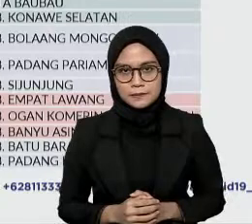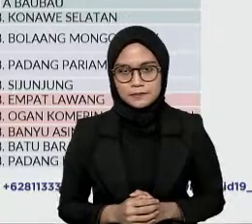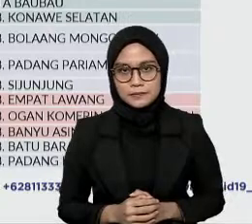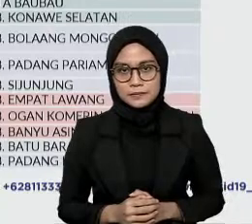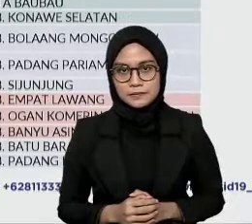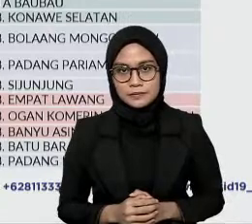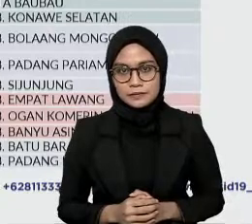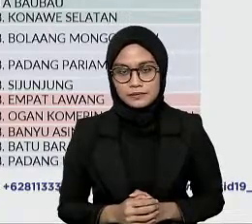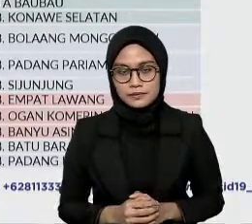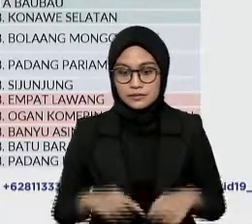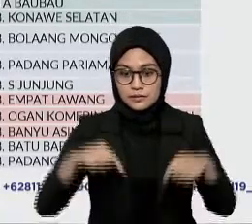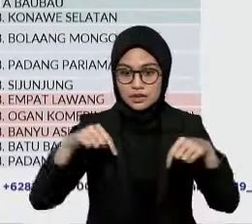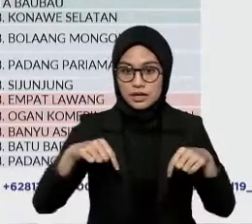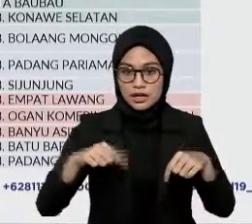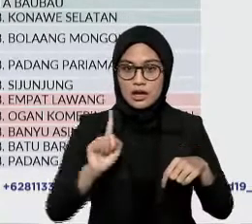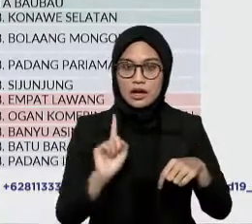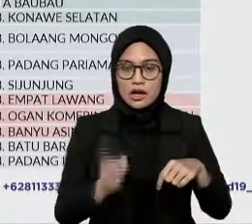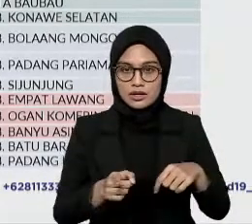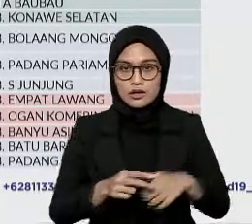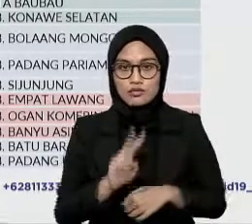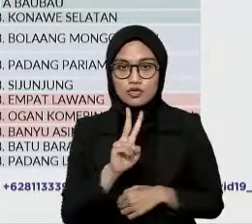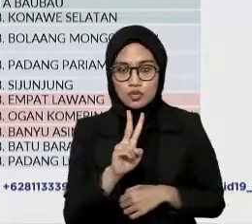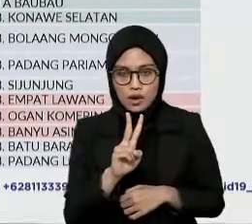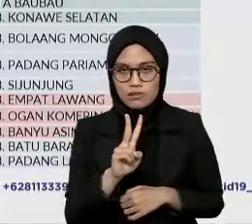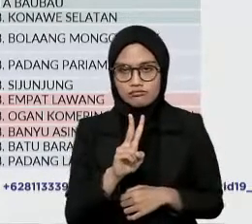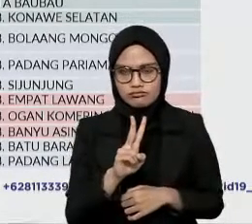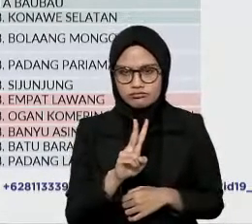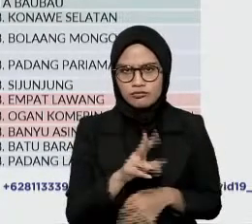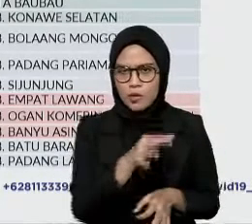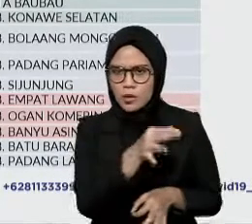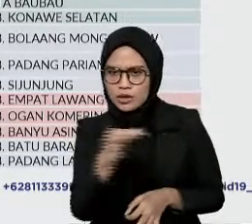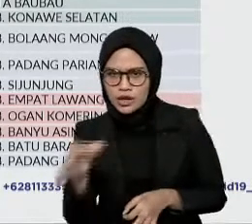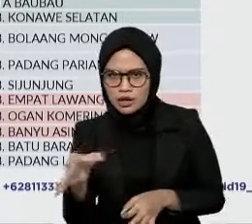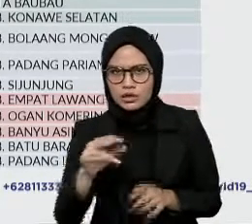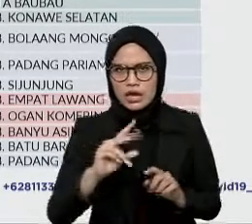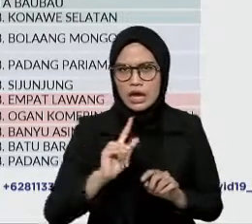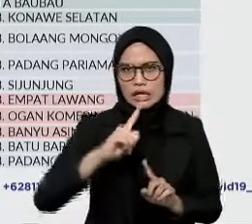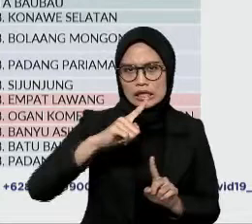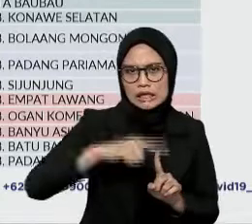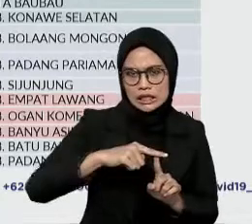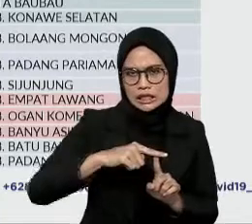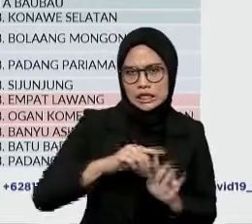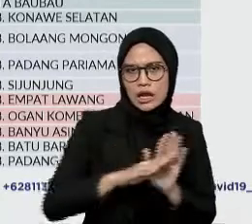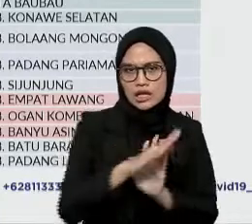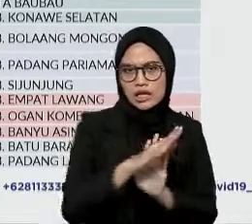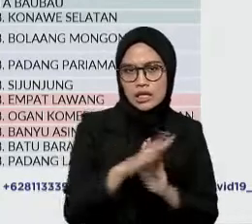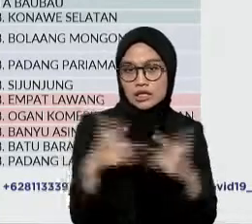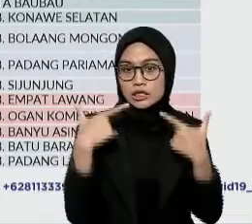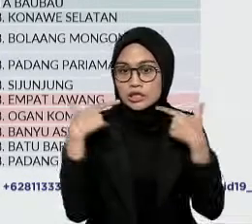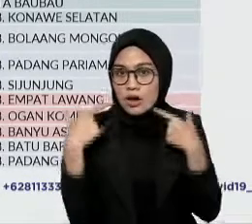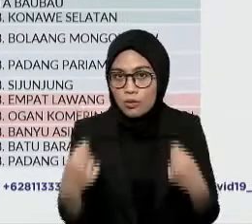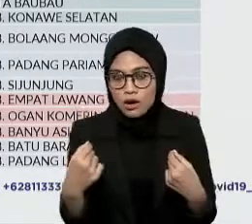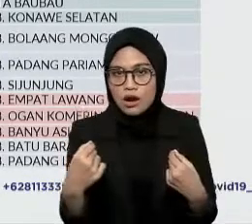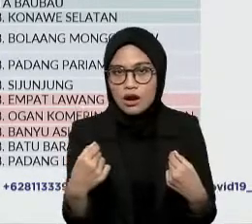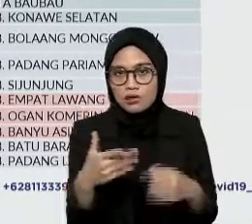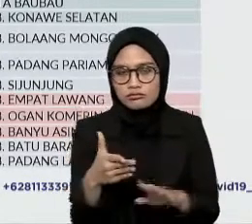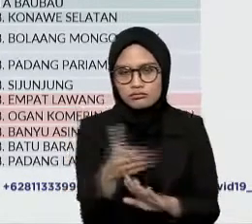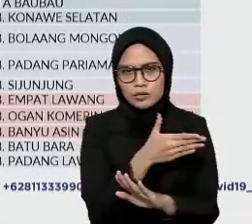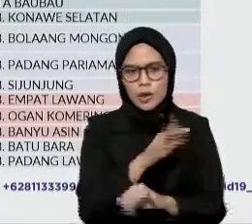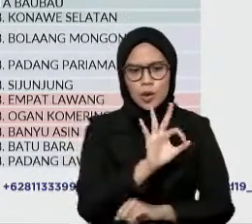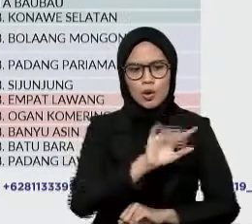Sampai saat ini terdapat 2 pulau yang mengalami kenaikan RT, yaitu Pulau Jawa yang sebelumnya